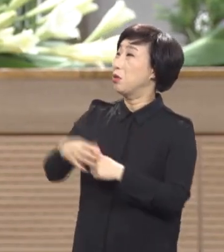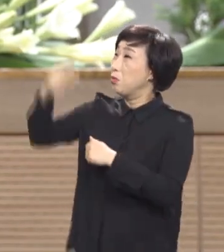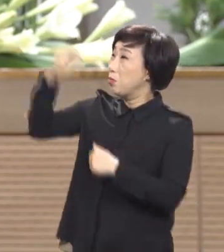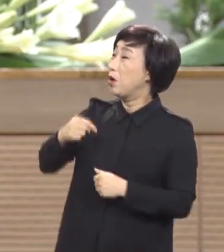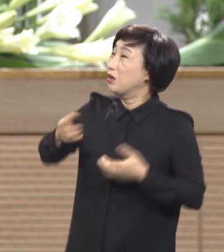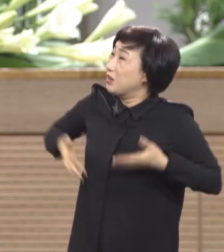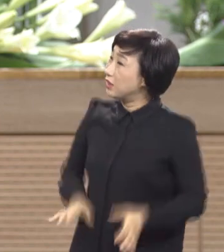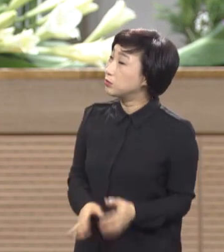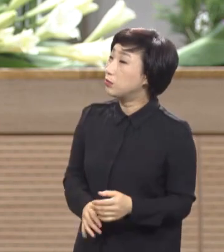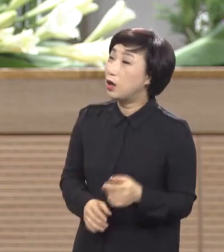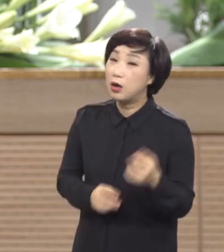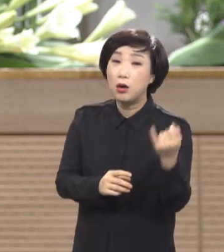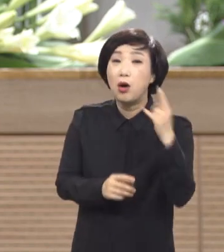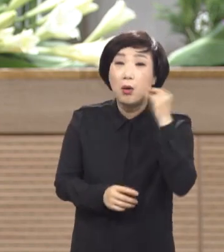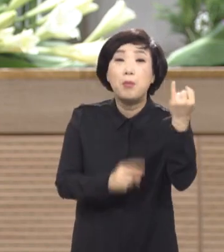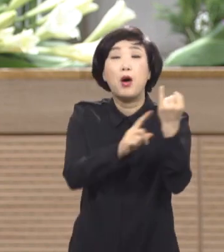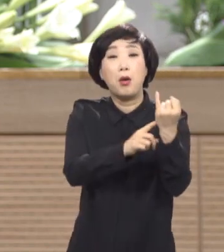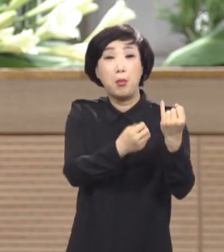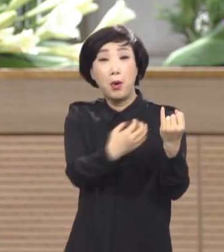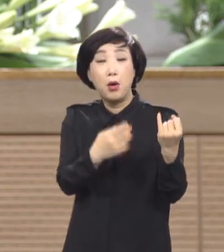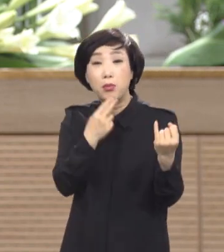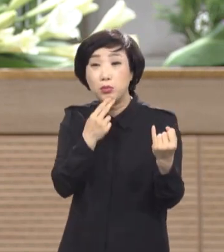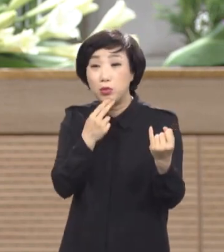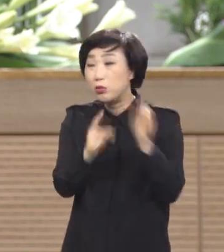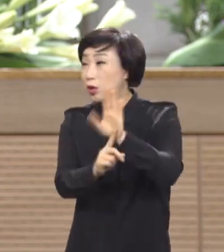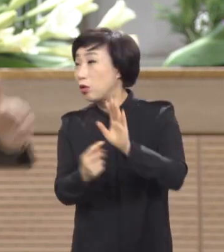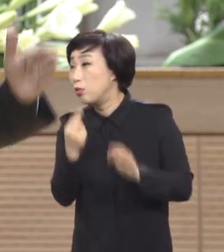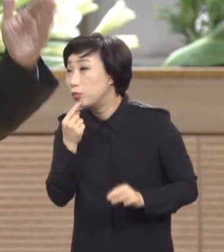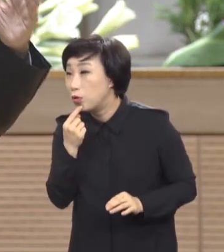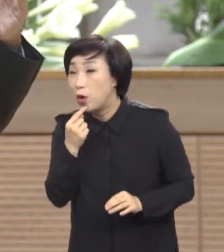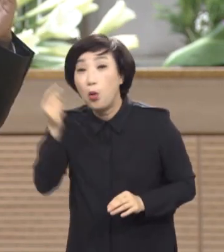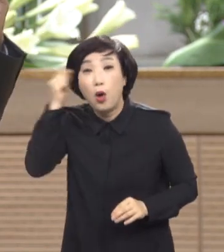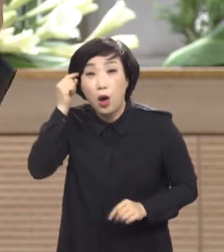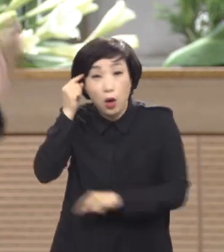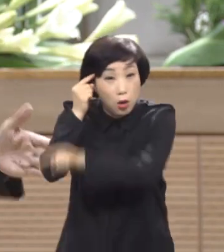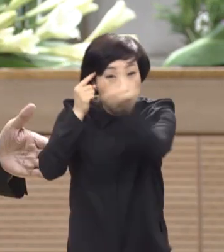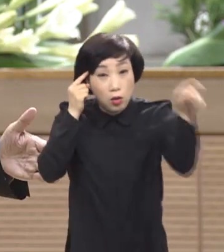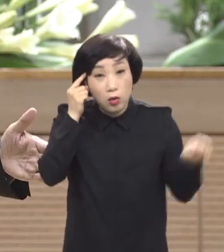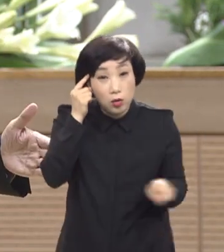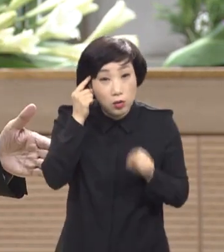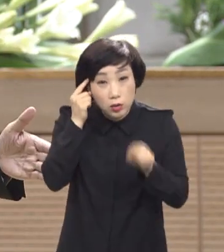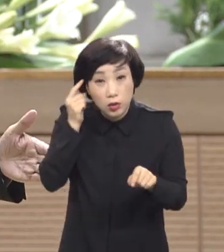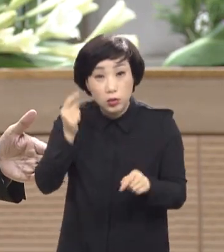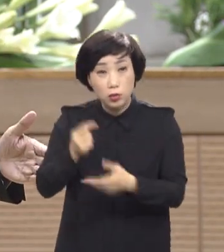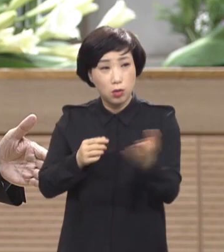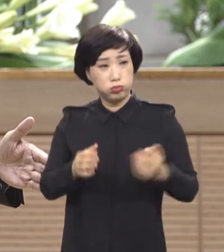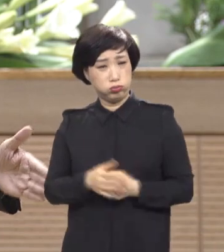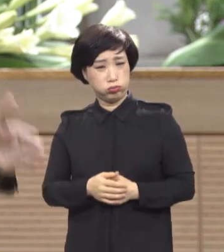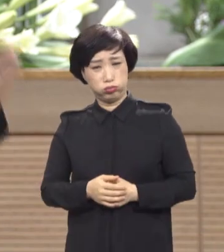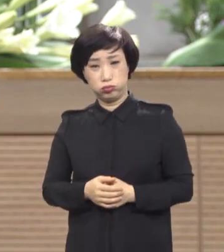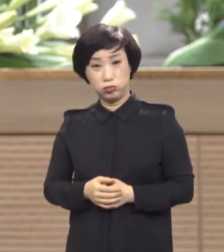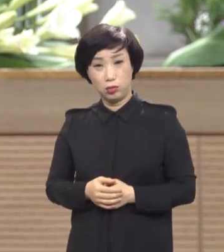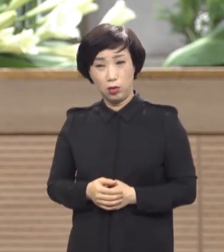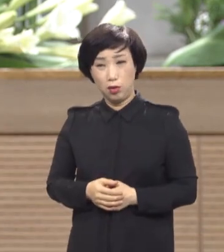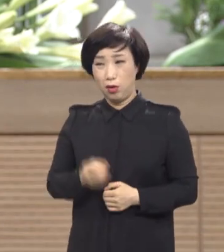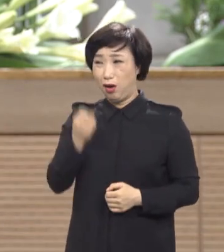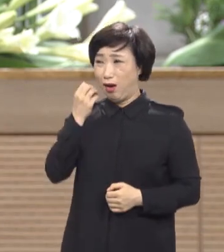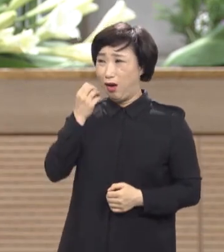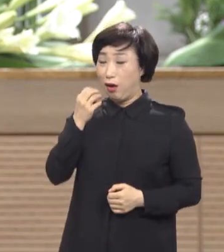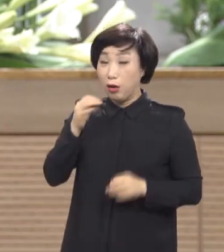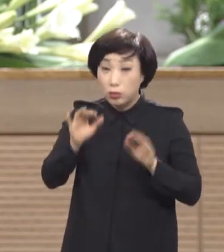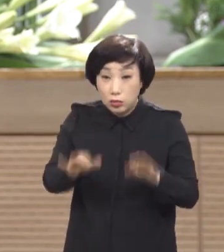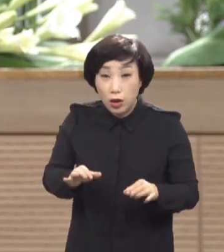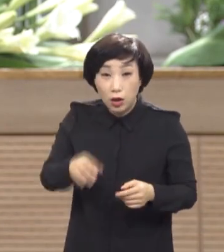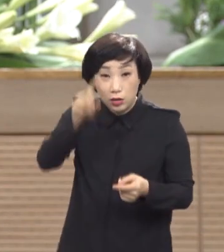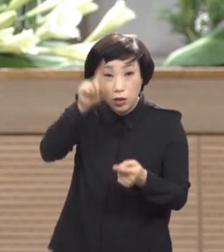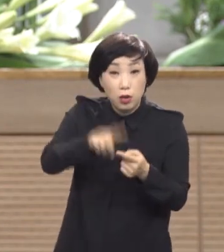이 말씀을 안 해 왜 그러느냐 겉으로 볼 땐 이것이 정말로 의리 없는 일 같으나 그렇게